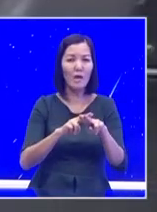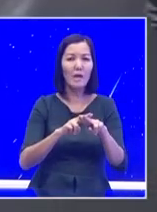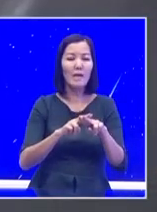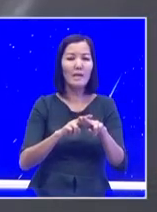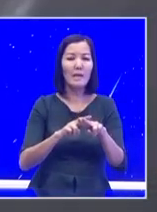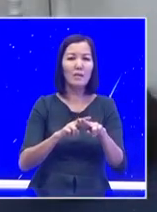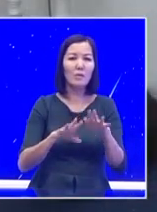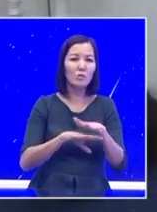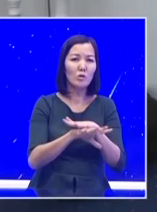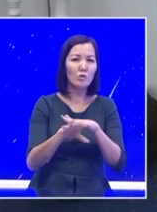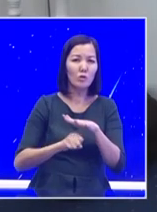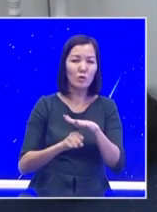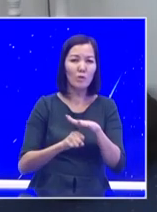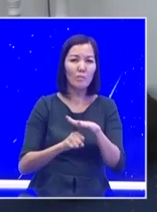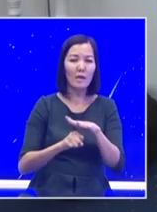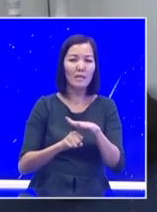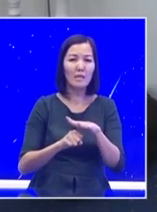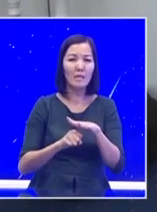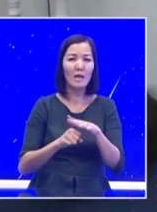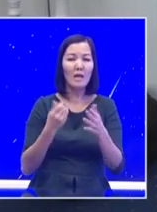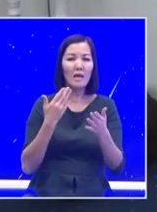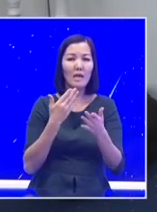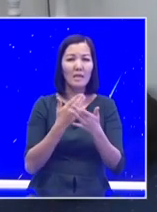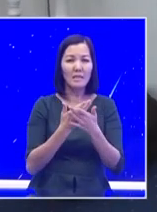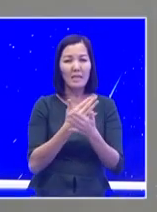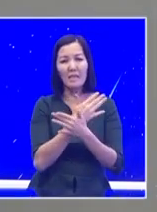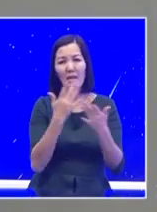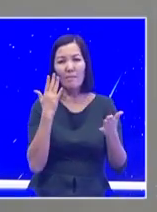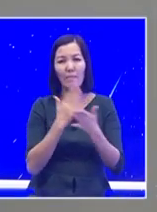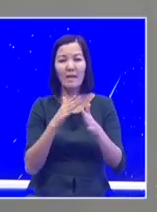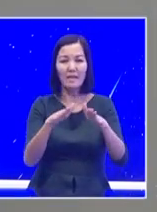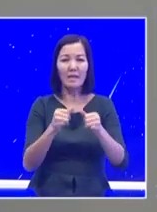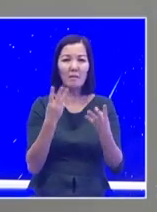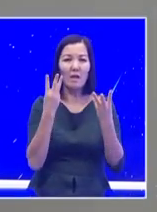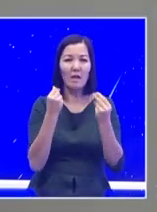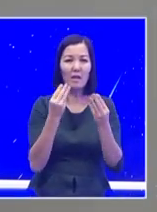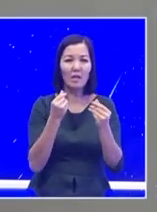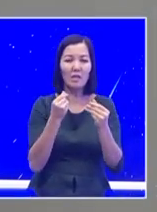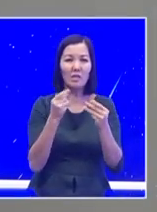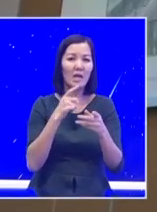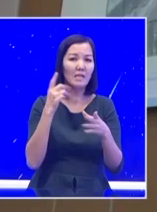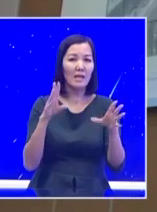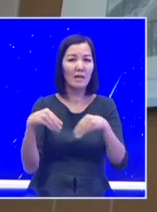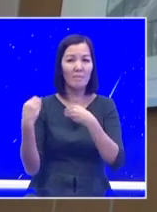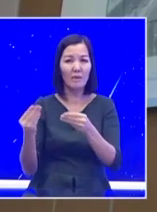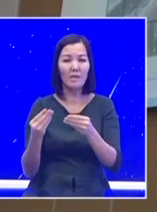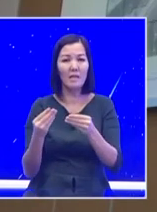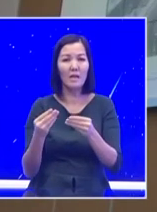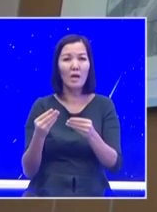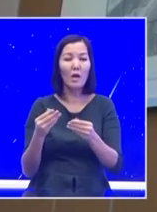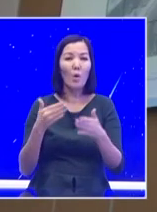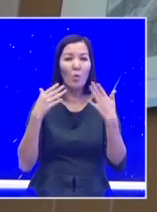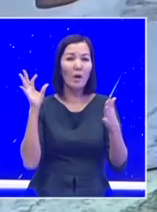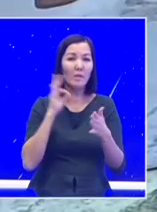кісі тонағандарына олардан табылған айғақ заттар дәлел. Тартып алған ақша бүгінге заңды иесіне қайтарылыпты. Ал оңай пайда